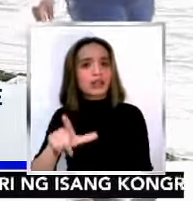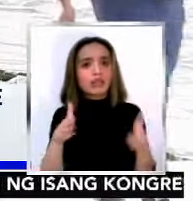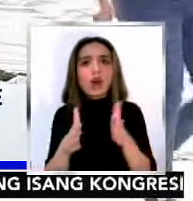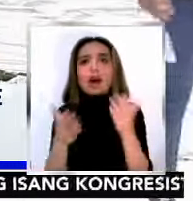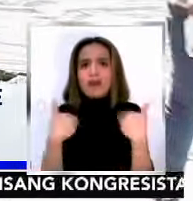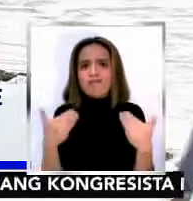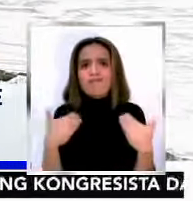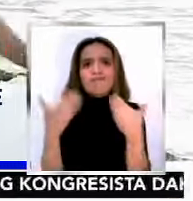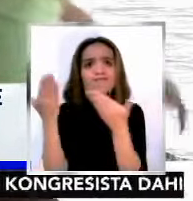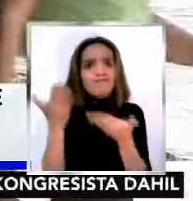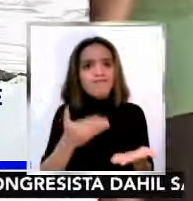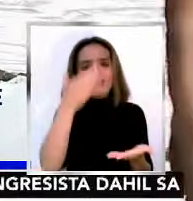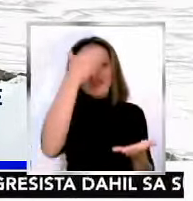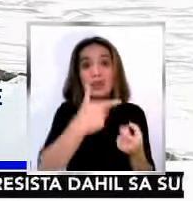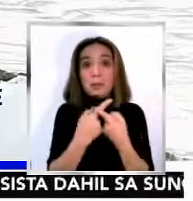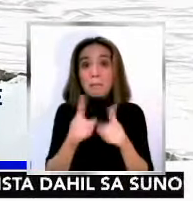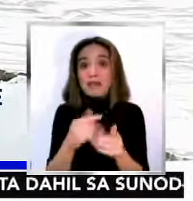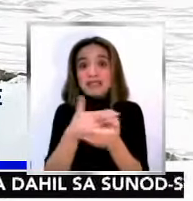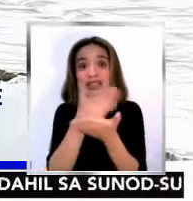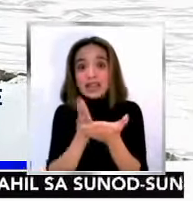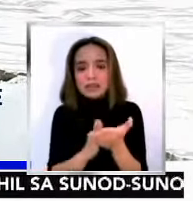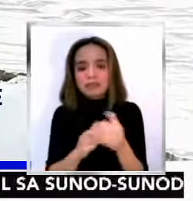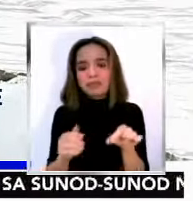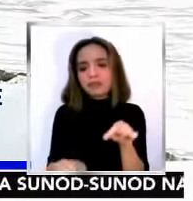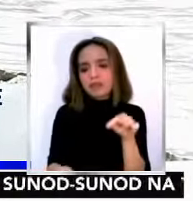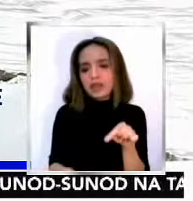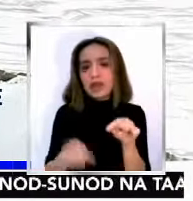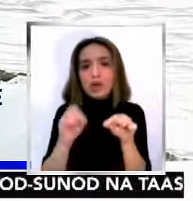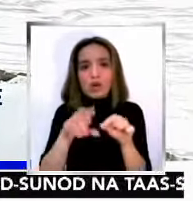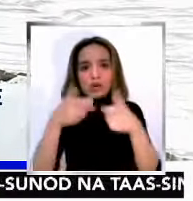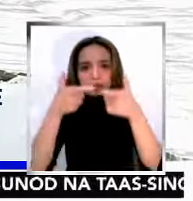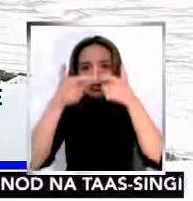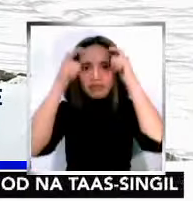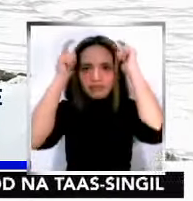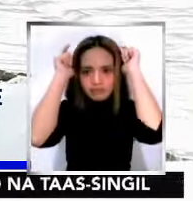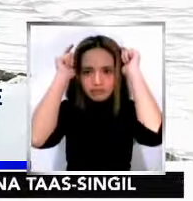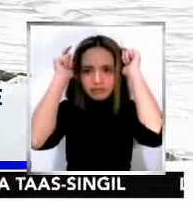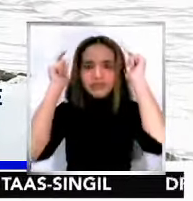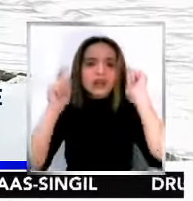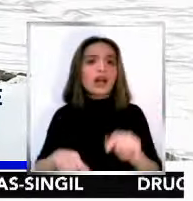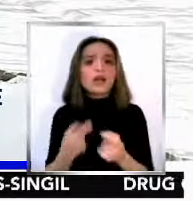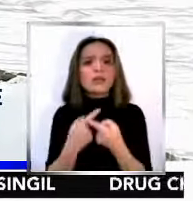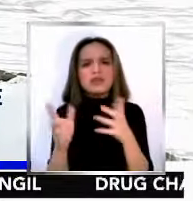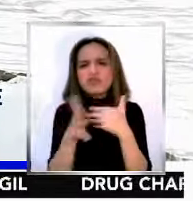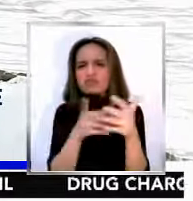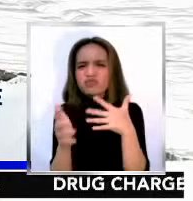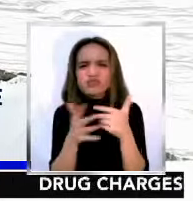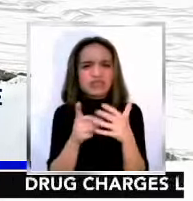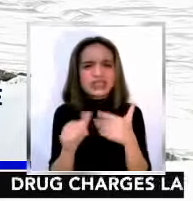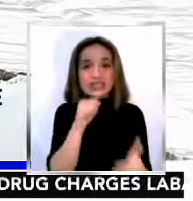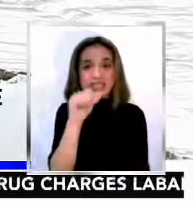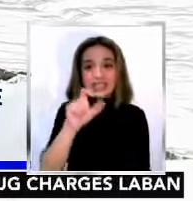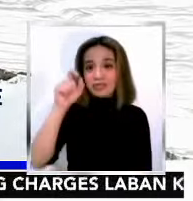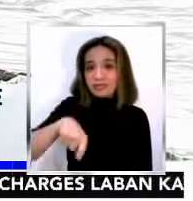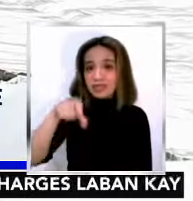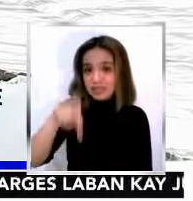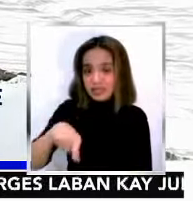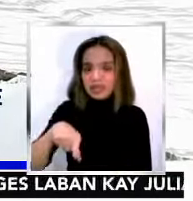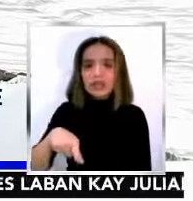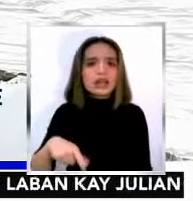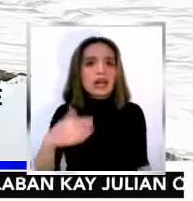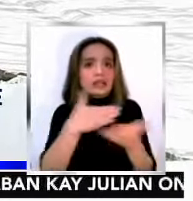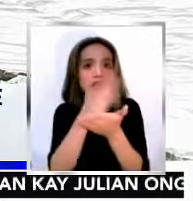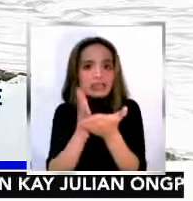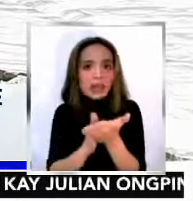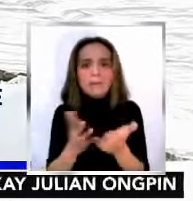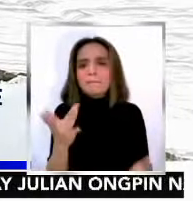iba, merong ilang hinahawakan lang o di kaya ay ginagawang parang headband. Pero kahit ika nga hindi na ito mandatory, merong ilan na mas